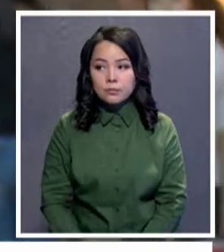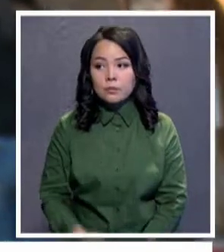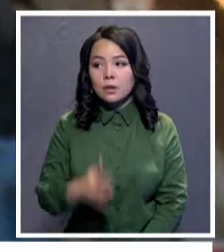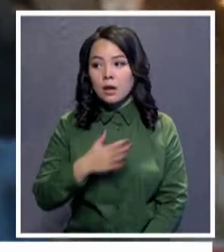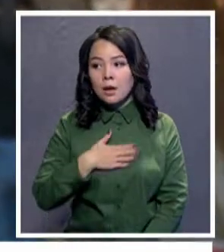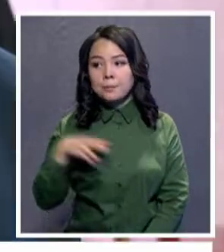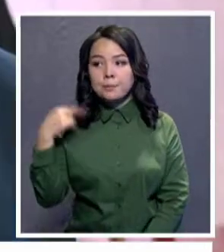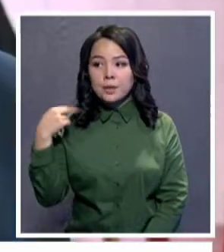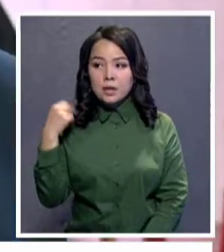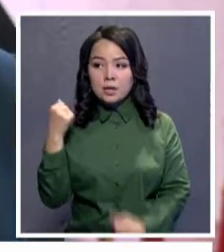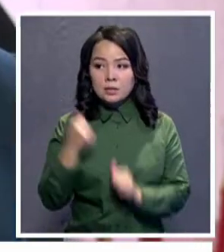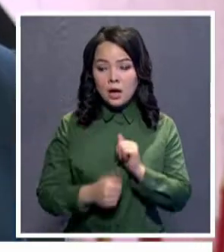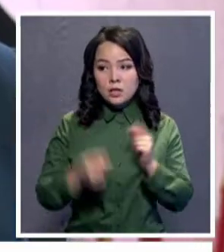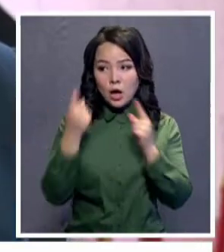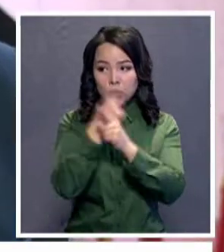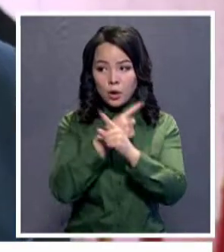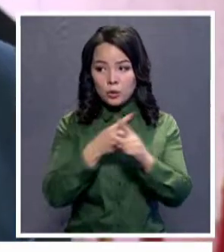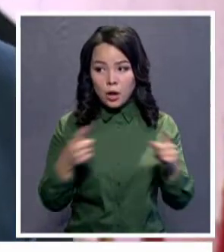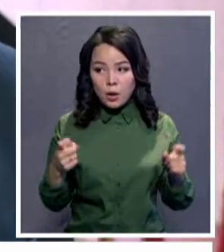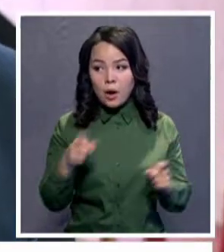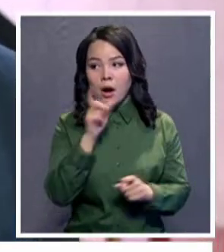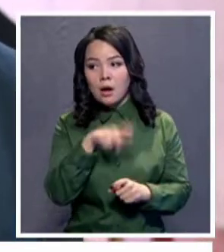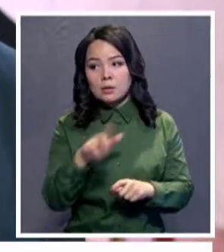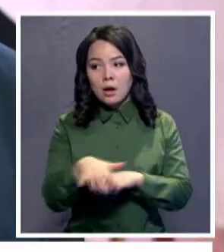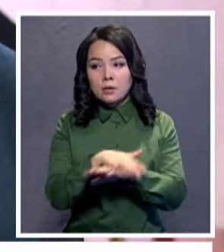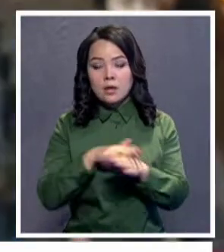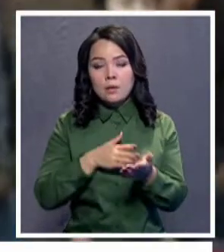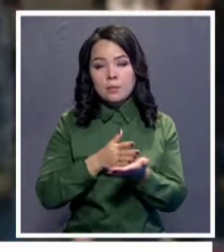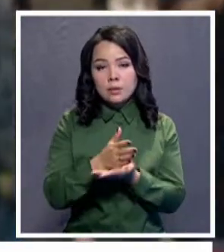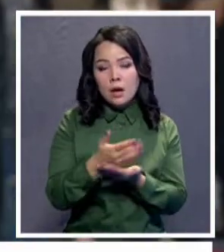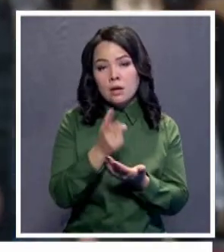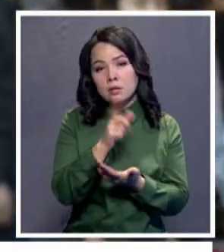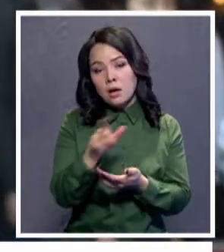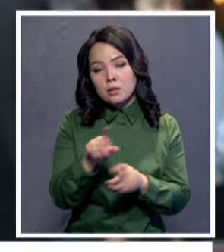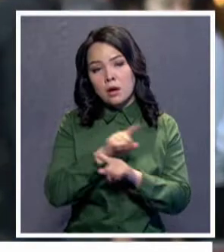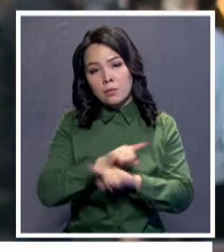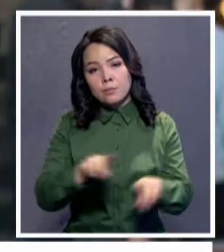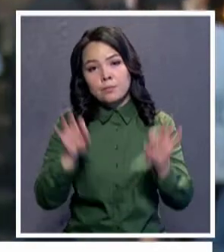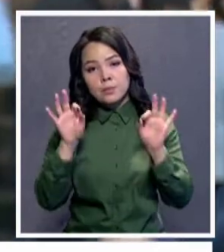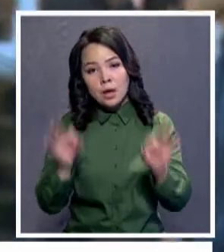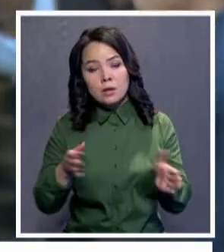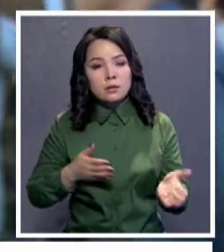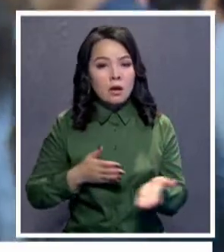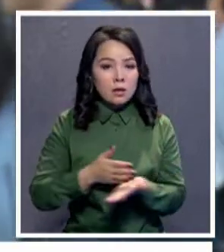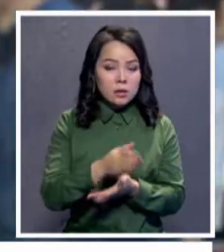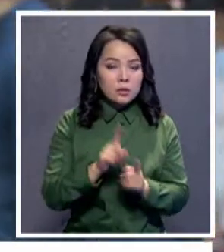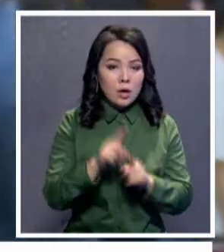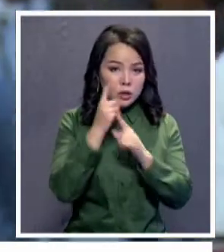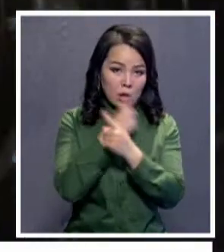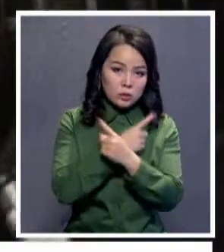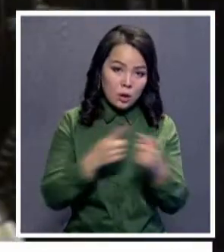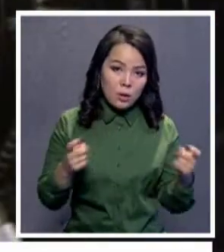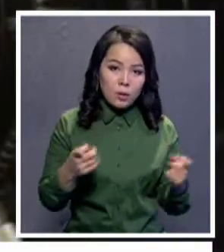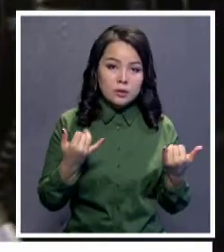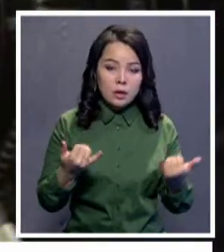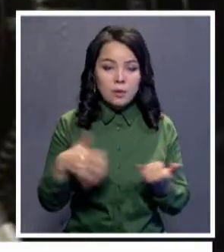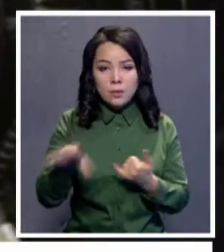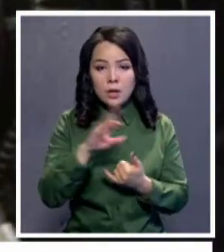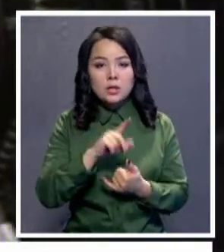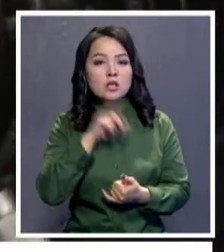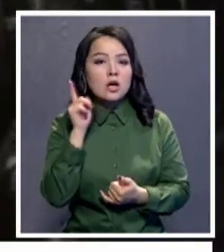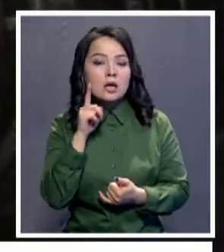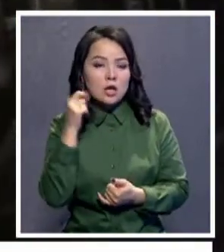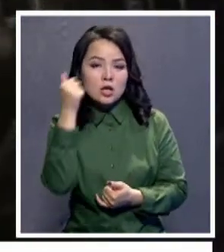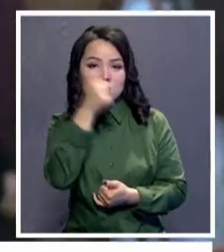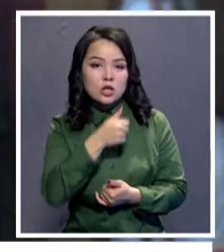Президентіміздің жылда жолдауы халыққа бағыт-бағдар сілтейді. Биылғы жолдауының ішіндегі енді мынау жастар жылы